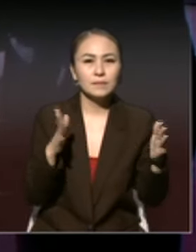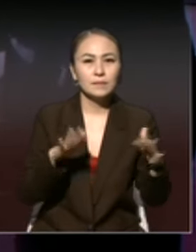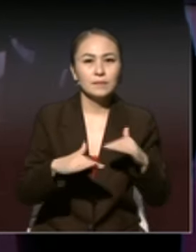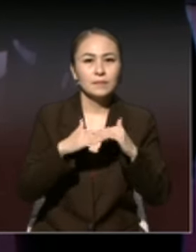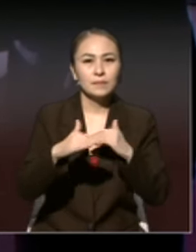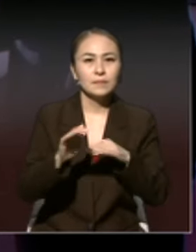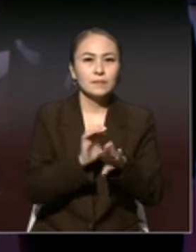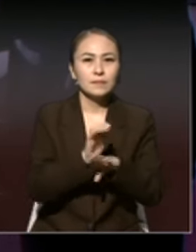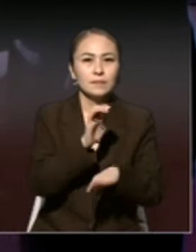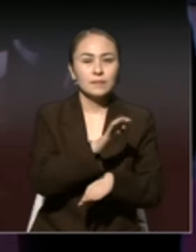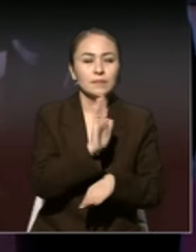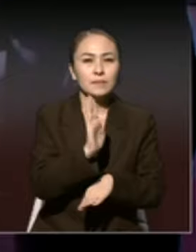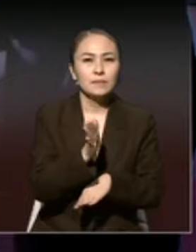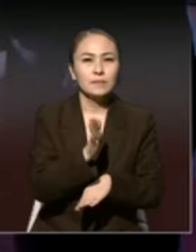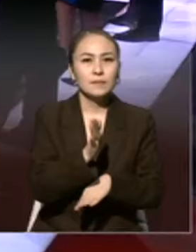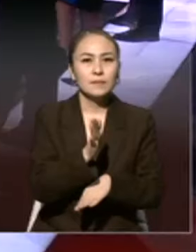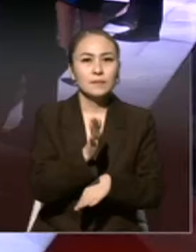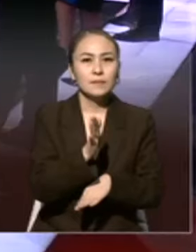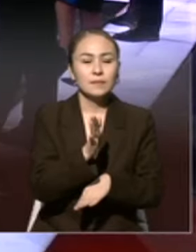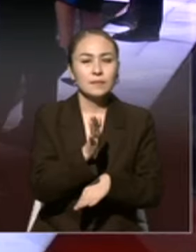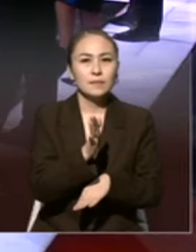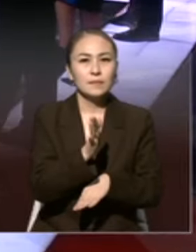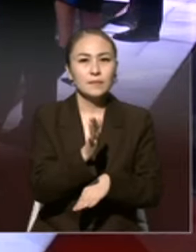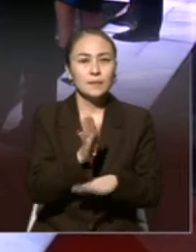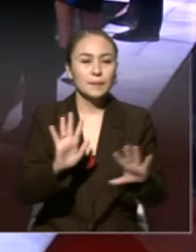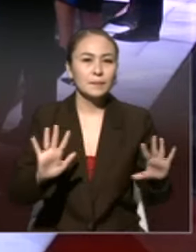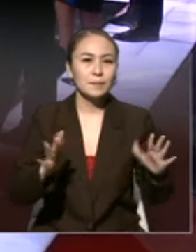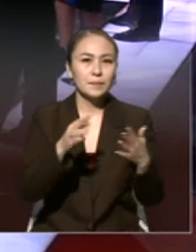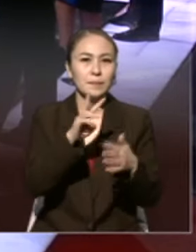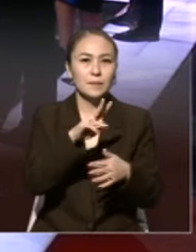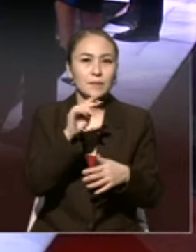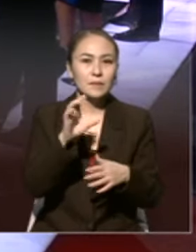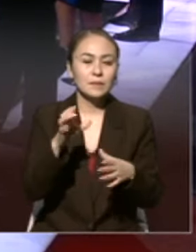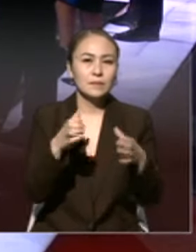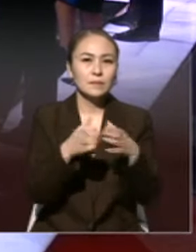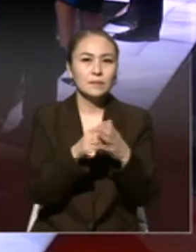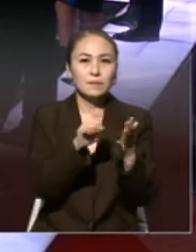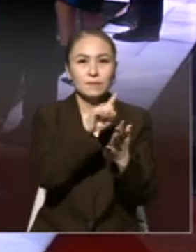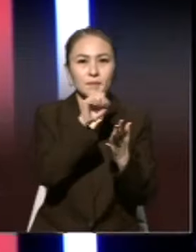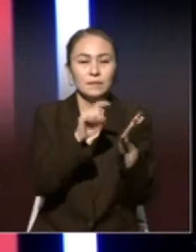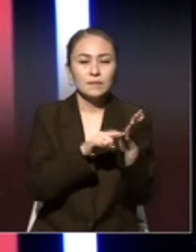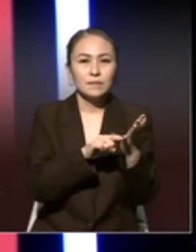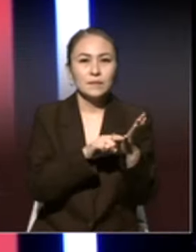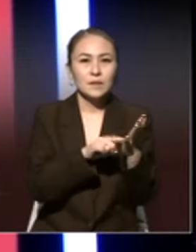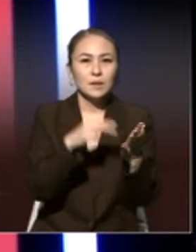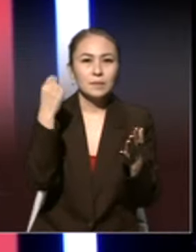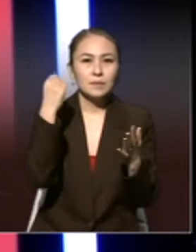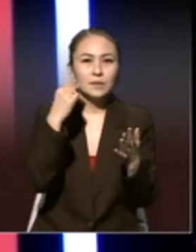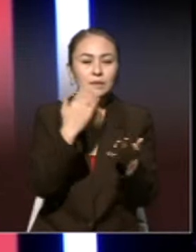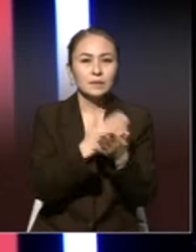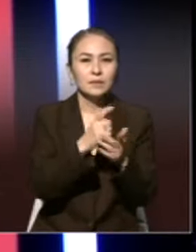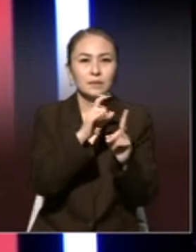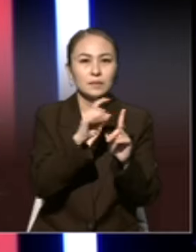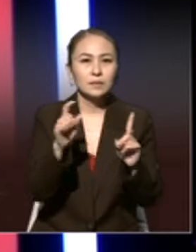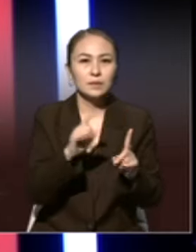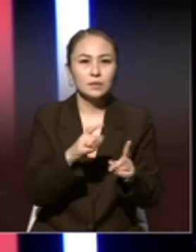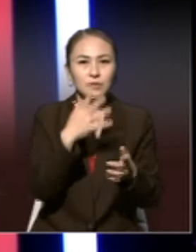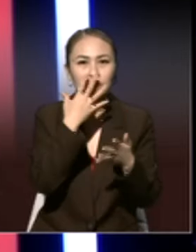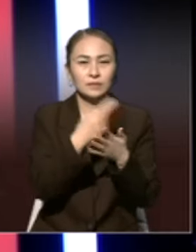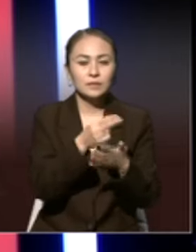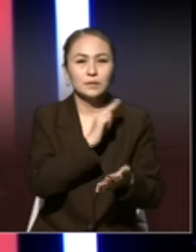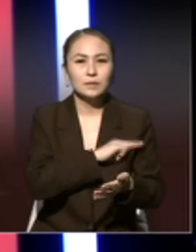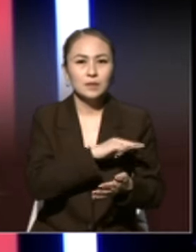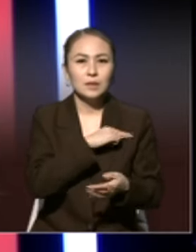органдарға жіберіліп отырады. Түсінікті. Төтенше жағдай министрлігінің өкіліне сұрағым бар. Президент айтып жатыр, мына өздеріңізде